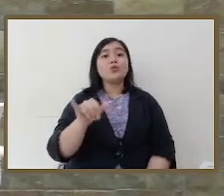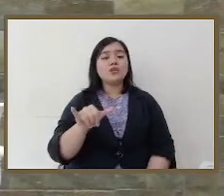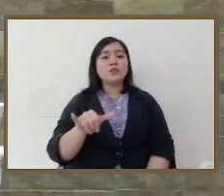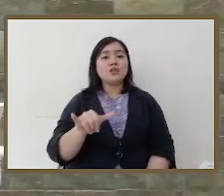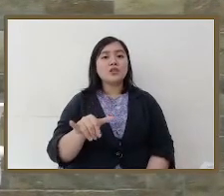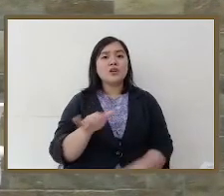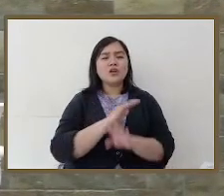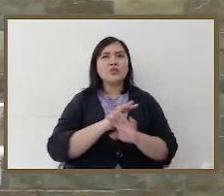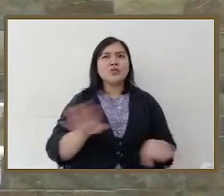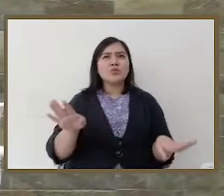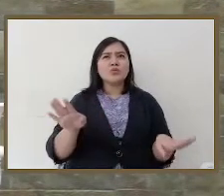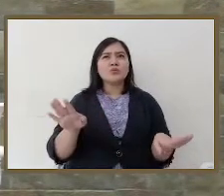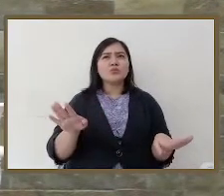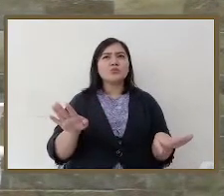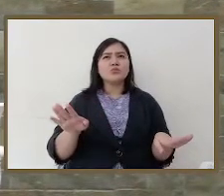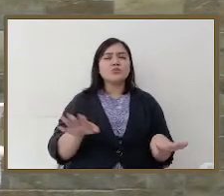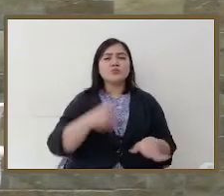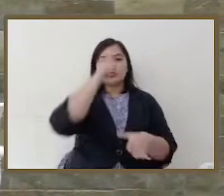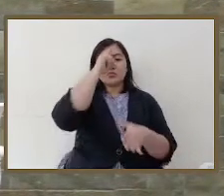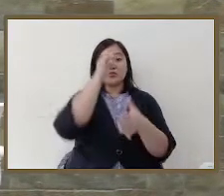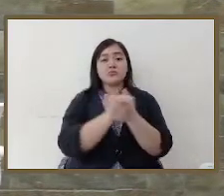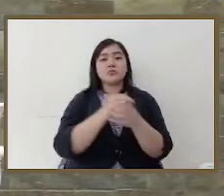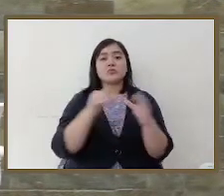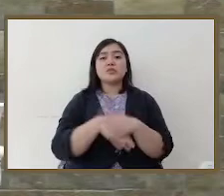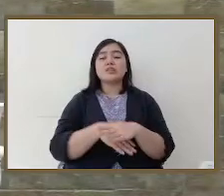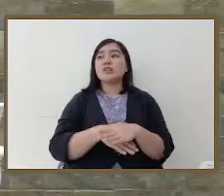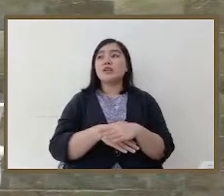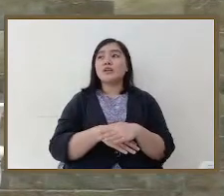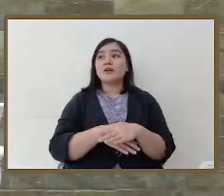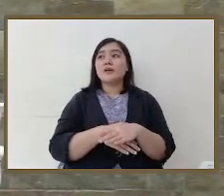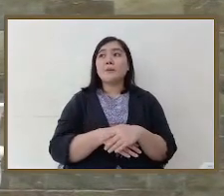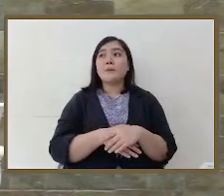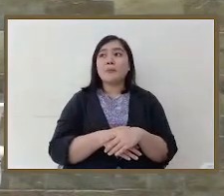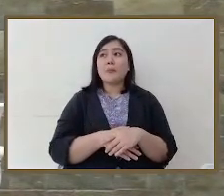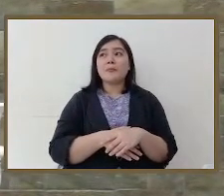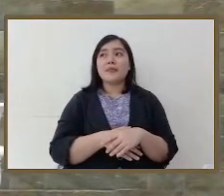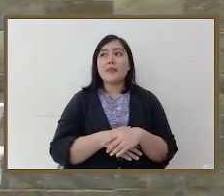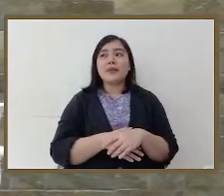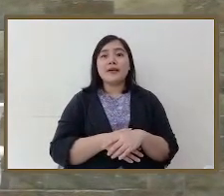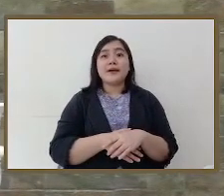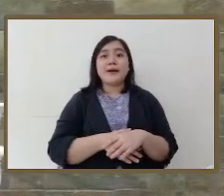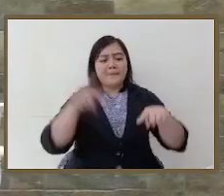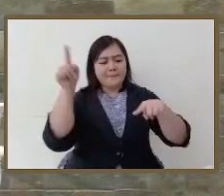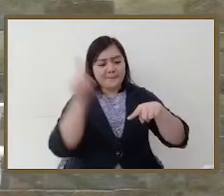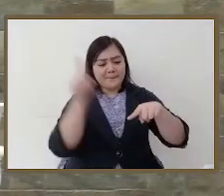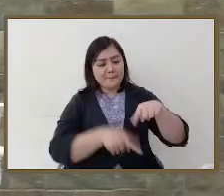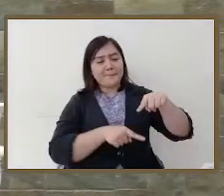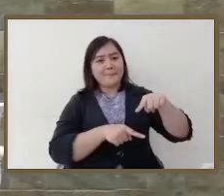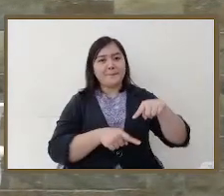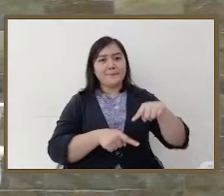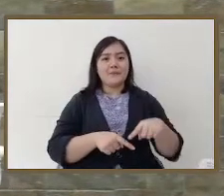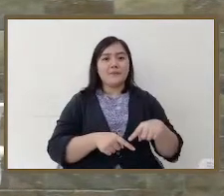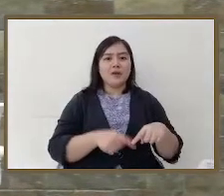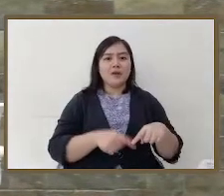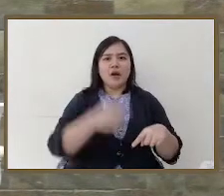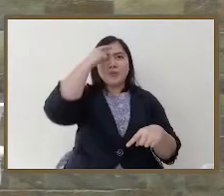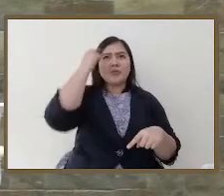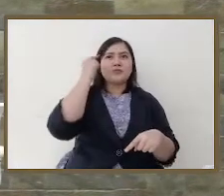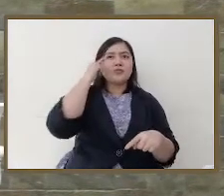Sapagkat ang paniwala nila, mga kapatid, ng spanking ay lalo magre-rebelde ang bata. Ang spanking ay lalo magagalit ang bata